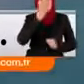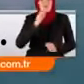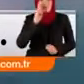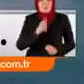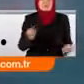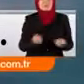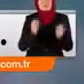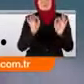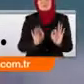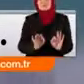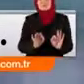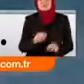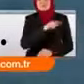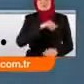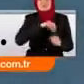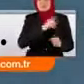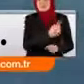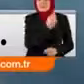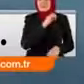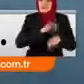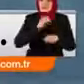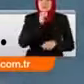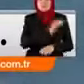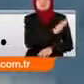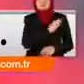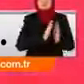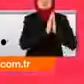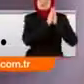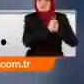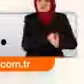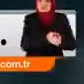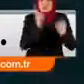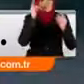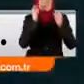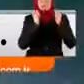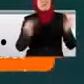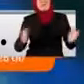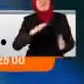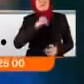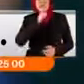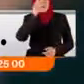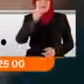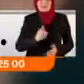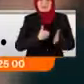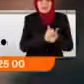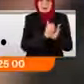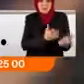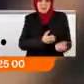olduk İçlerinden biri hemen suya atladı baygın haldeki adamı vapura çekmeye